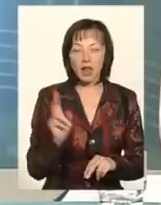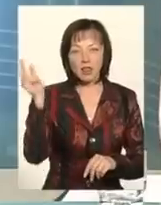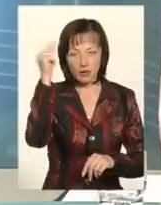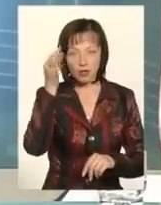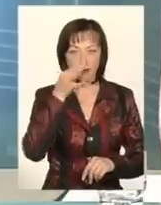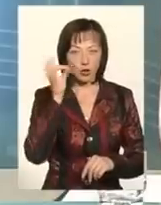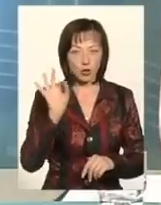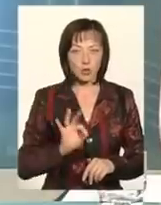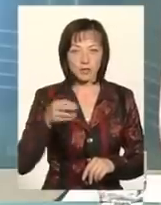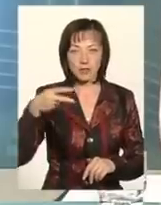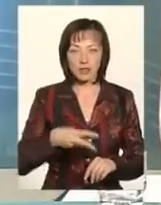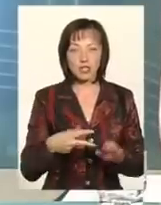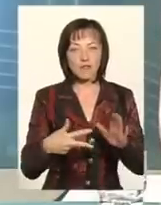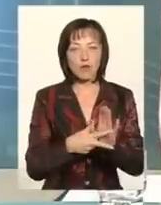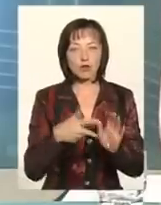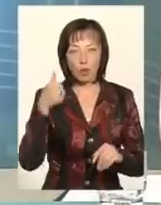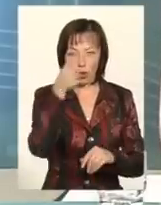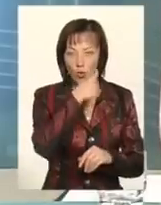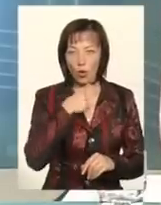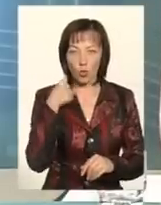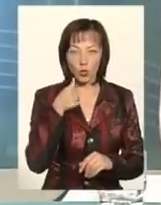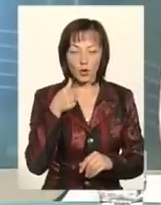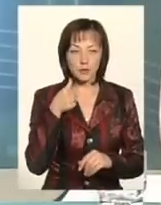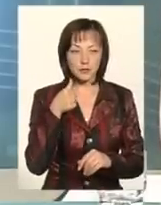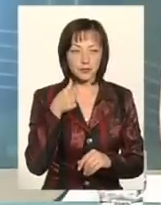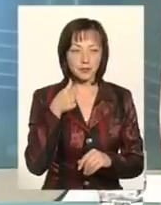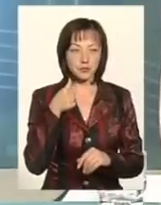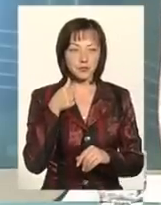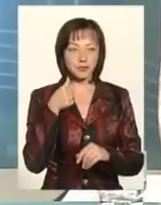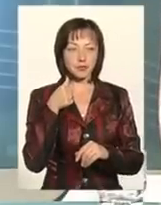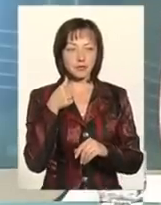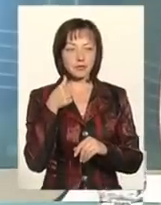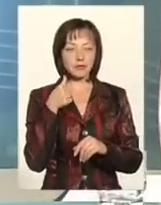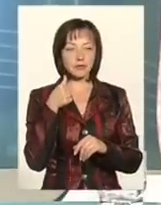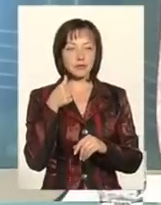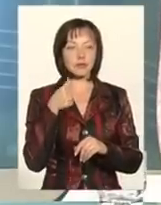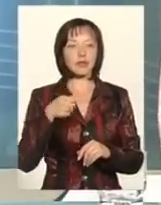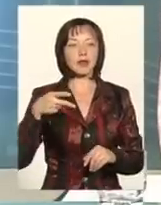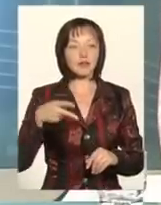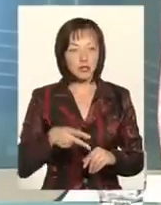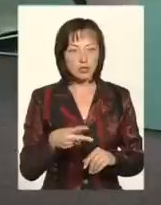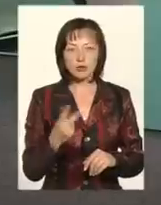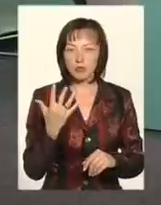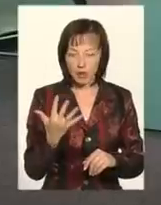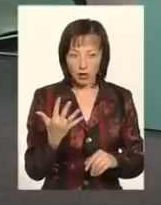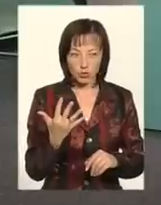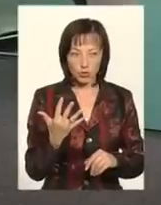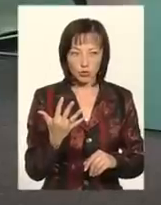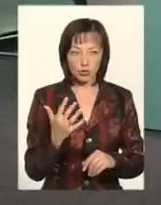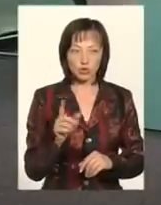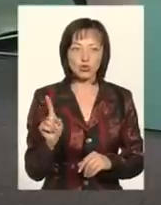досвід 2008 року е і скажем 2005го